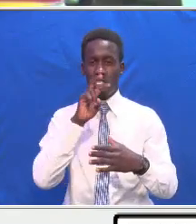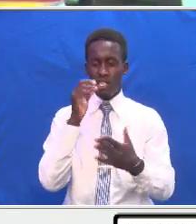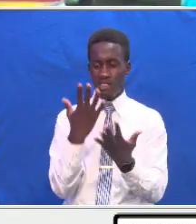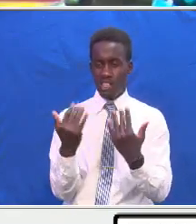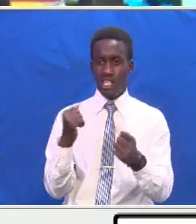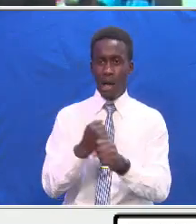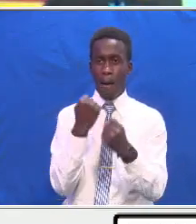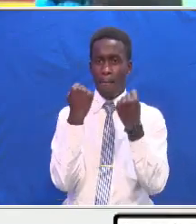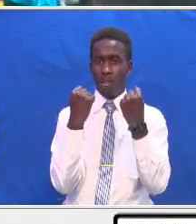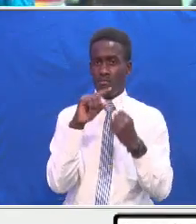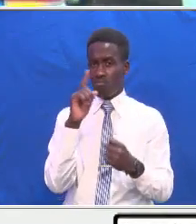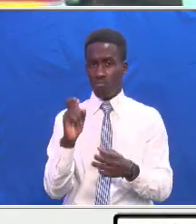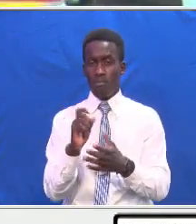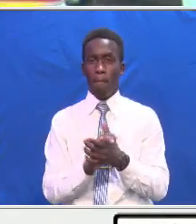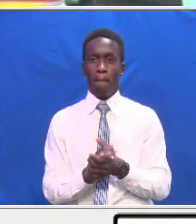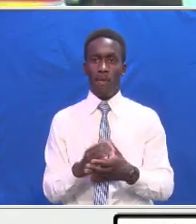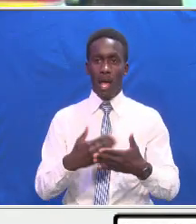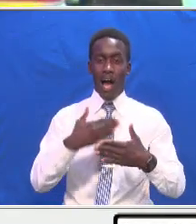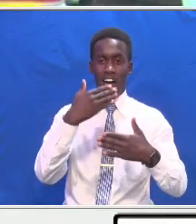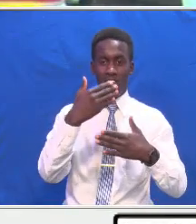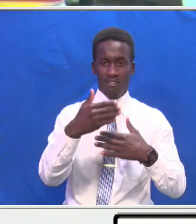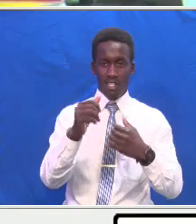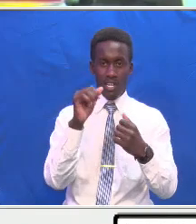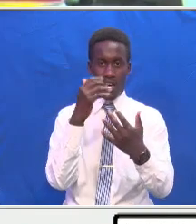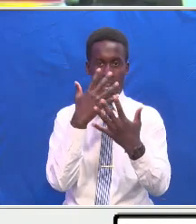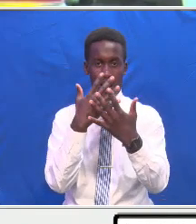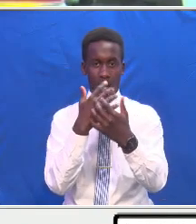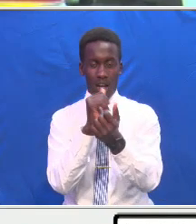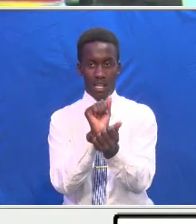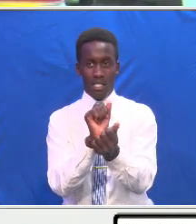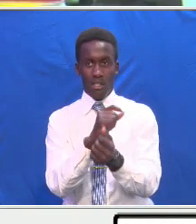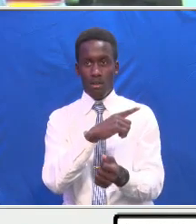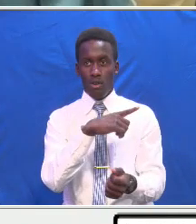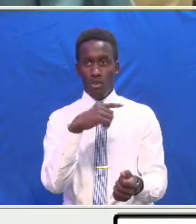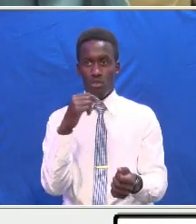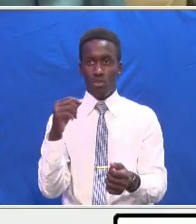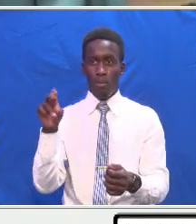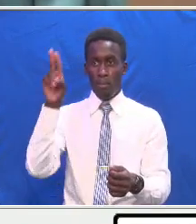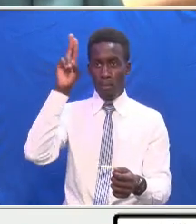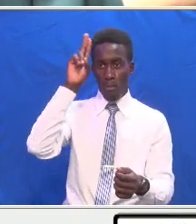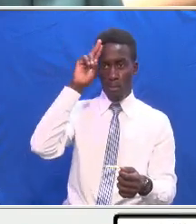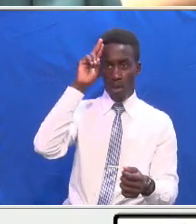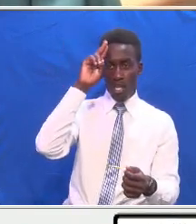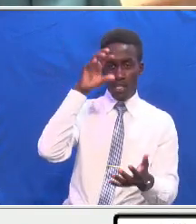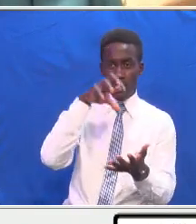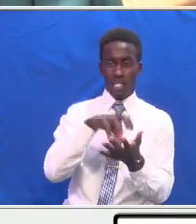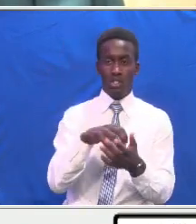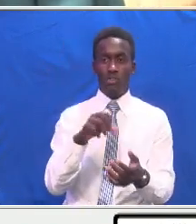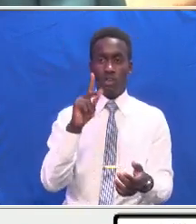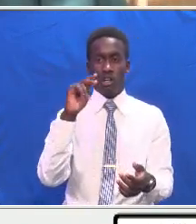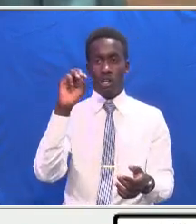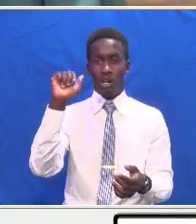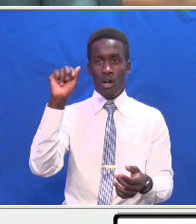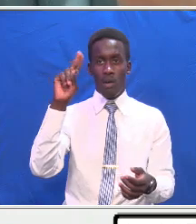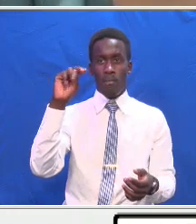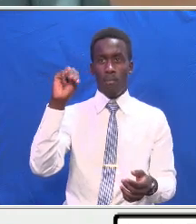happening? Baada ya kukamatwa, Mwangi alipelekwa katika kituo cha polisi cha Kamukunji ambako alizuiliwa kabla ya kuhojiwa na maafisa wa